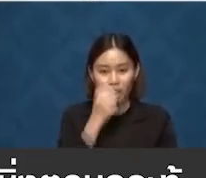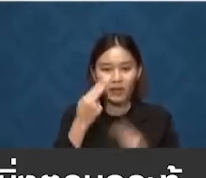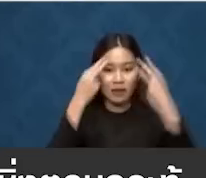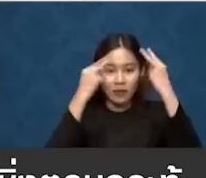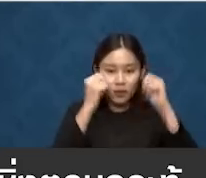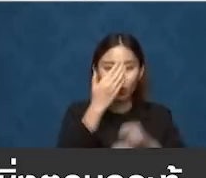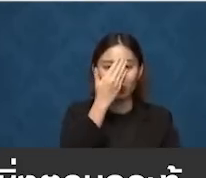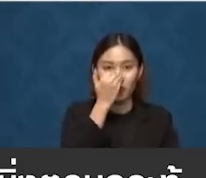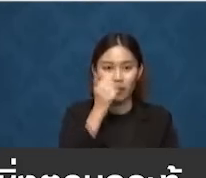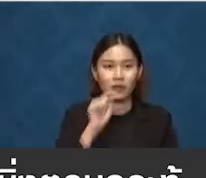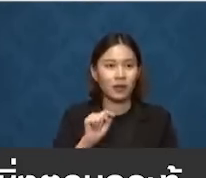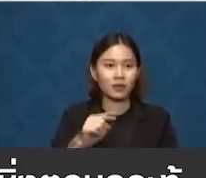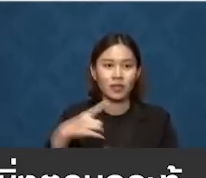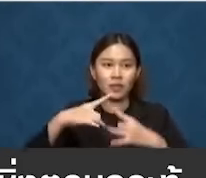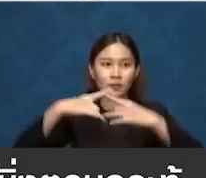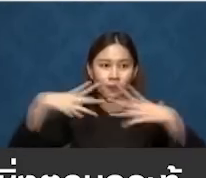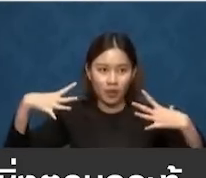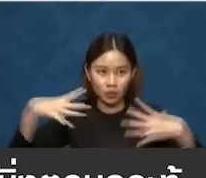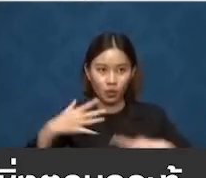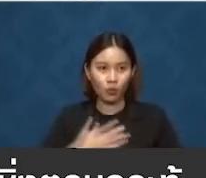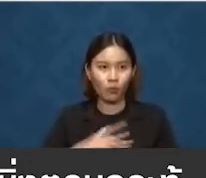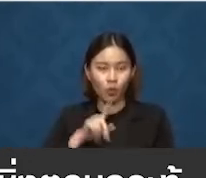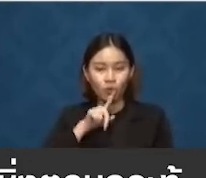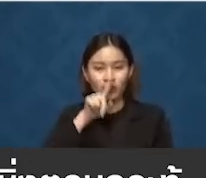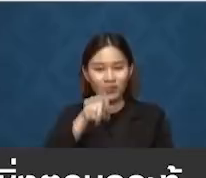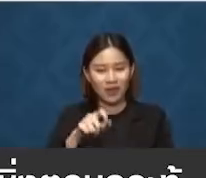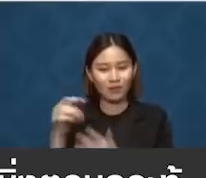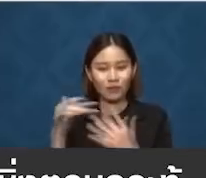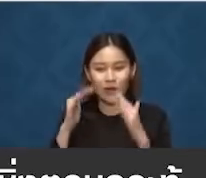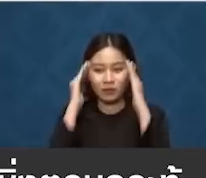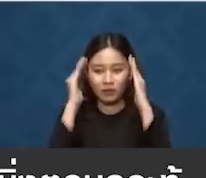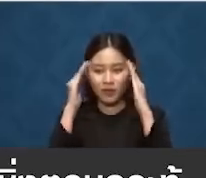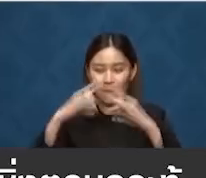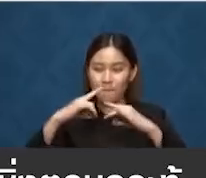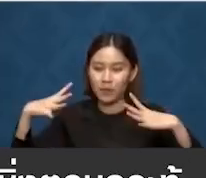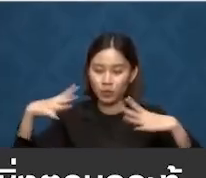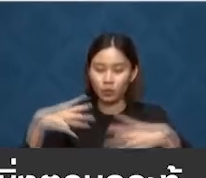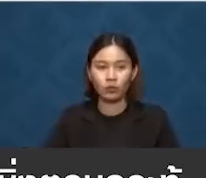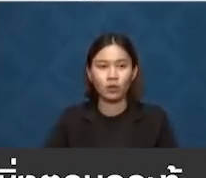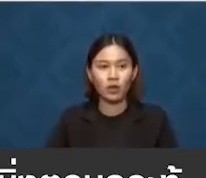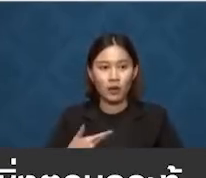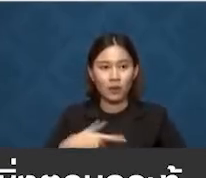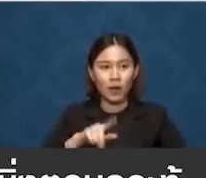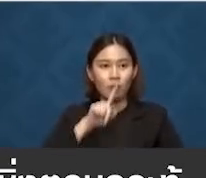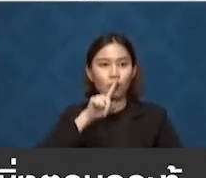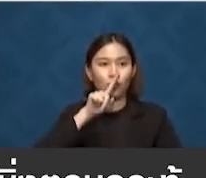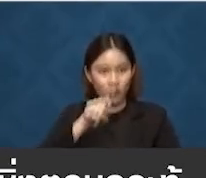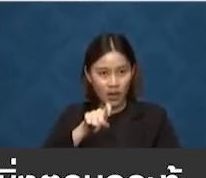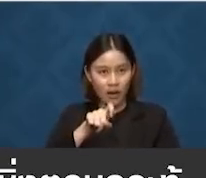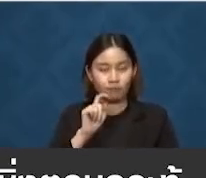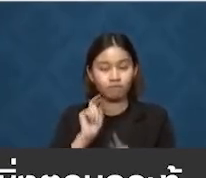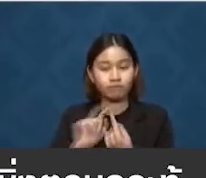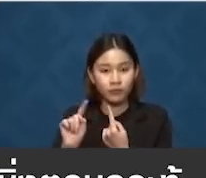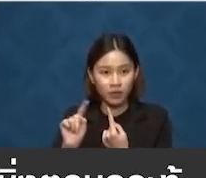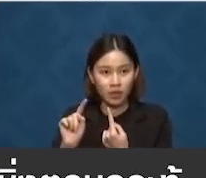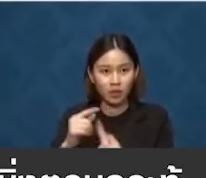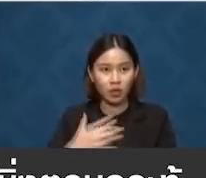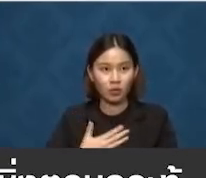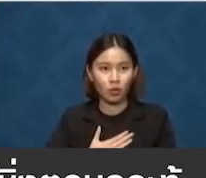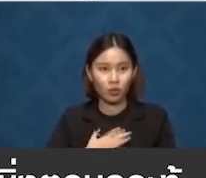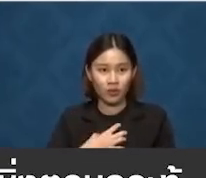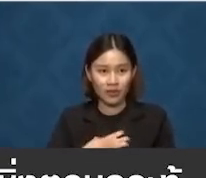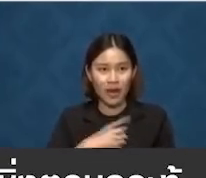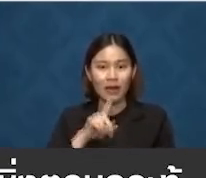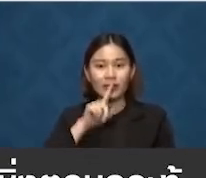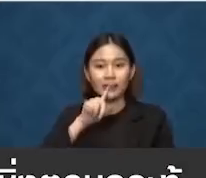กเนี่ยก็มอบหมายให้รัฐมนตรีว่าการกระทรวงพัฒนาสังคมและความมั่นคงของมนุษย์เนี่ยมาตอบกระทู้แทนแต่ก่อนที่จะเข้าการถามกระทู้เนี่ย